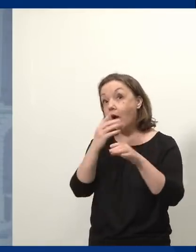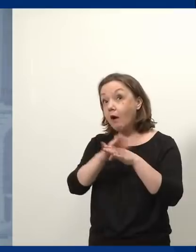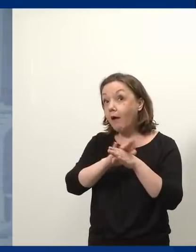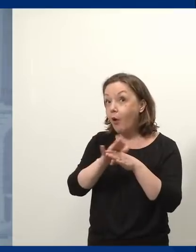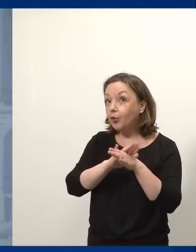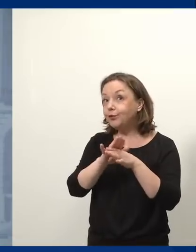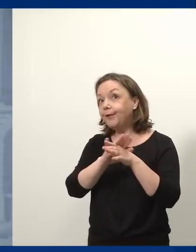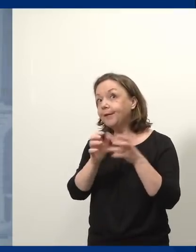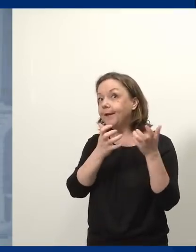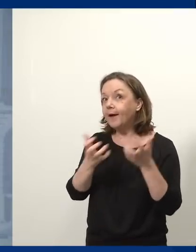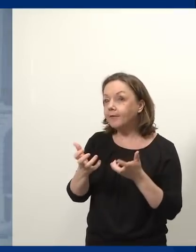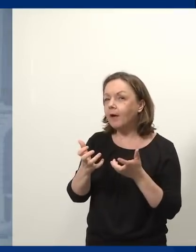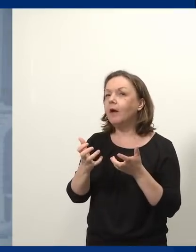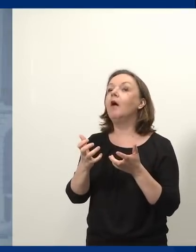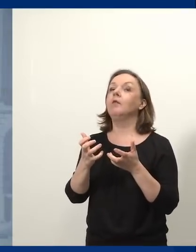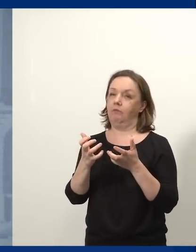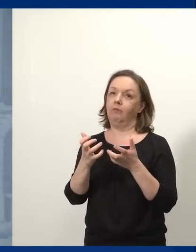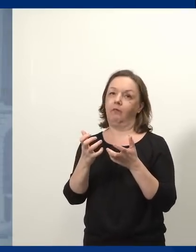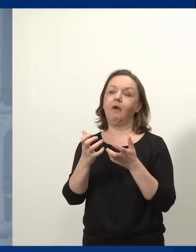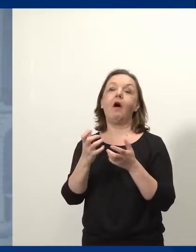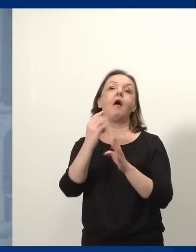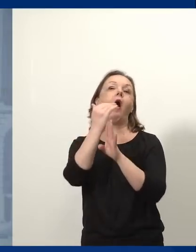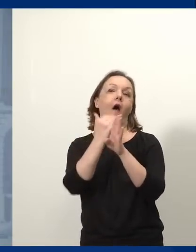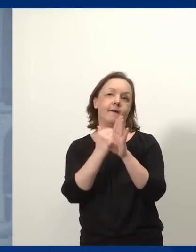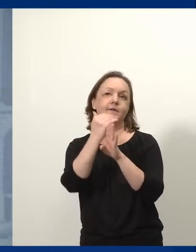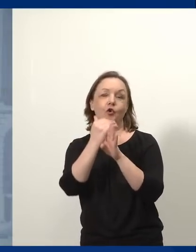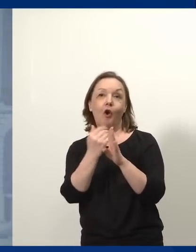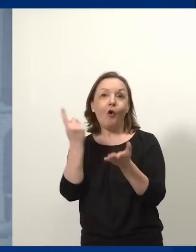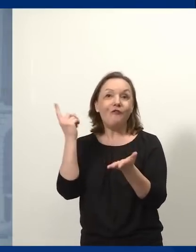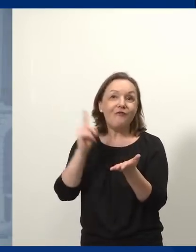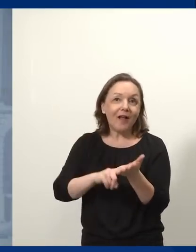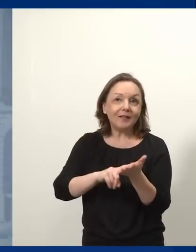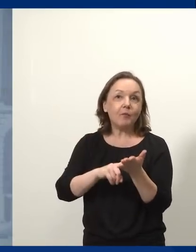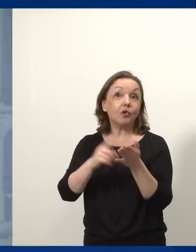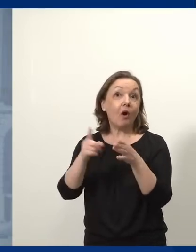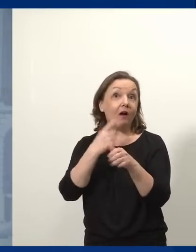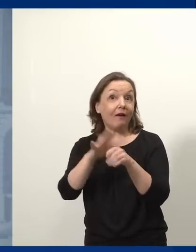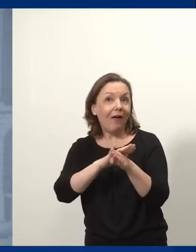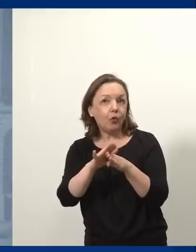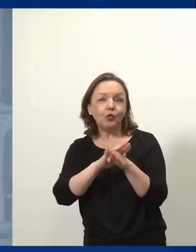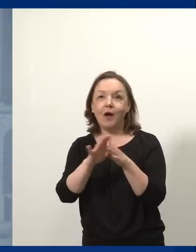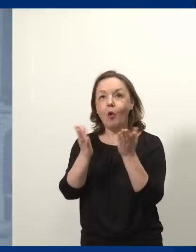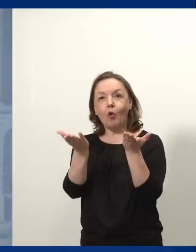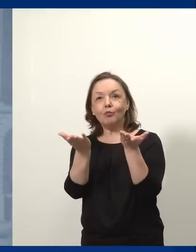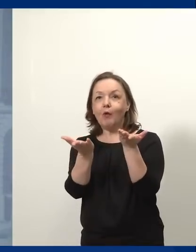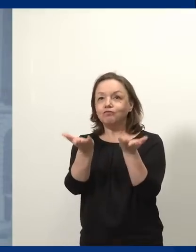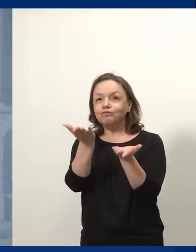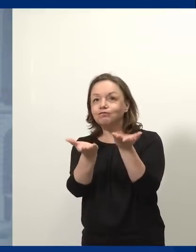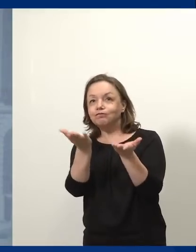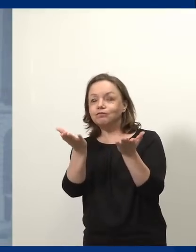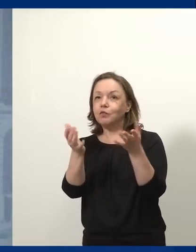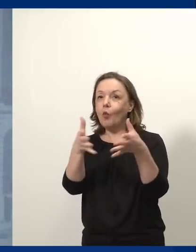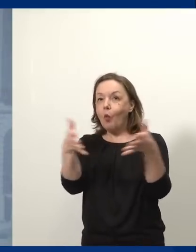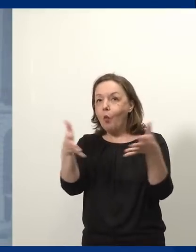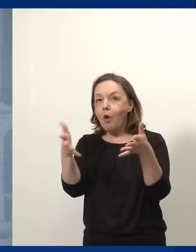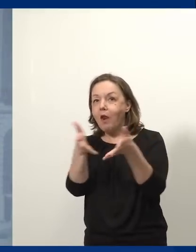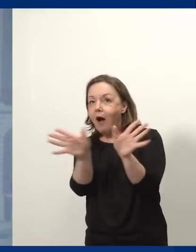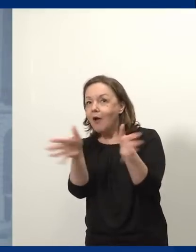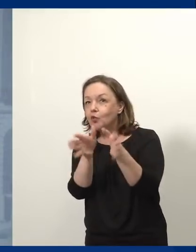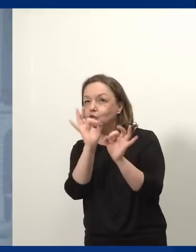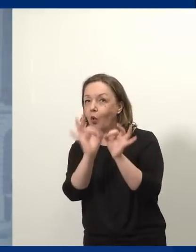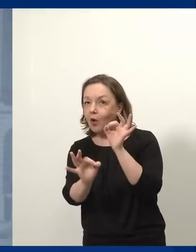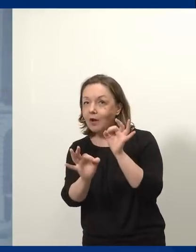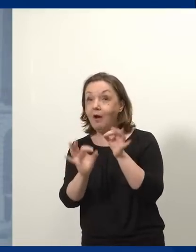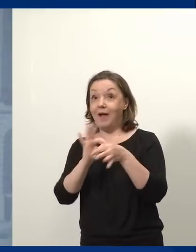käyttöönotto tietenkin arvioidaan välttämättömyyden ja oikeasuhtaisuuden kautta, eli siihen vaikuttaa ennen muuta